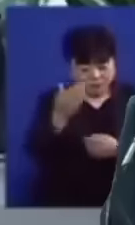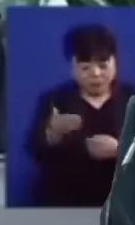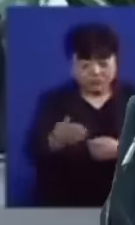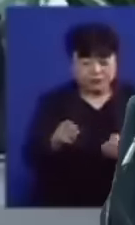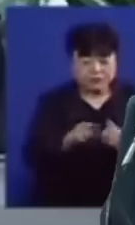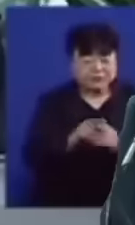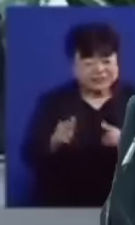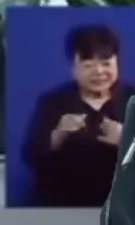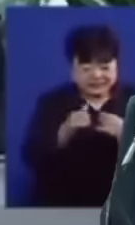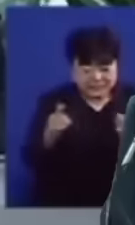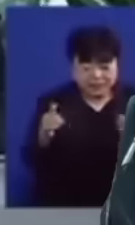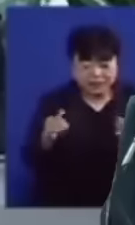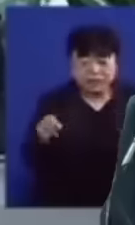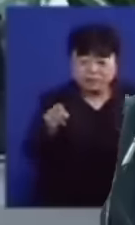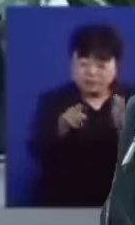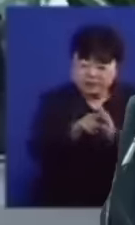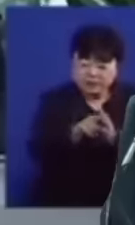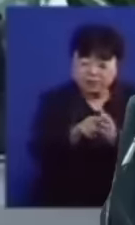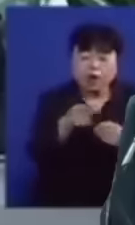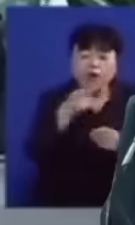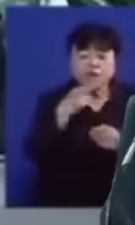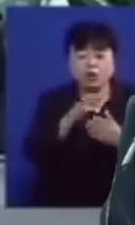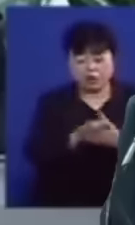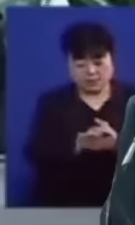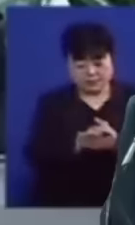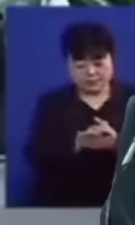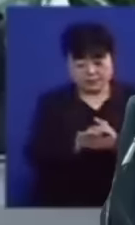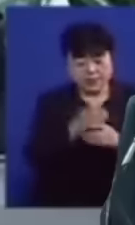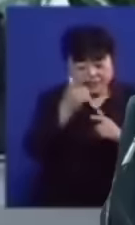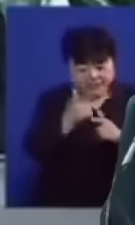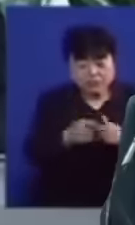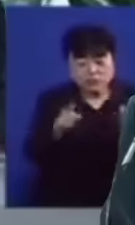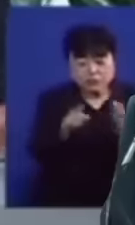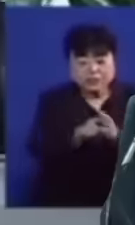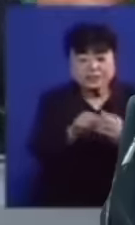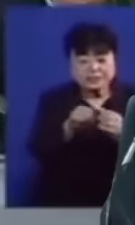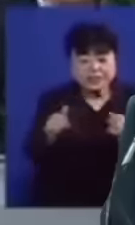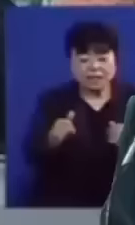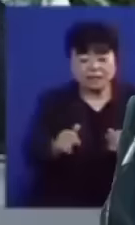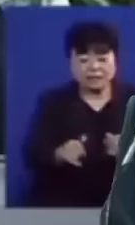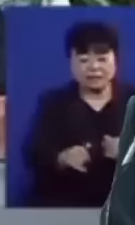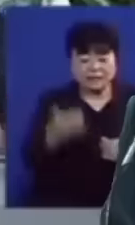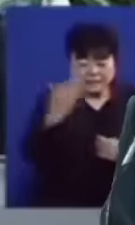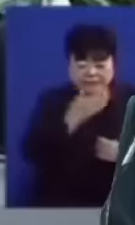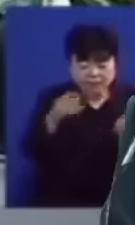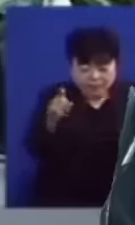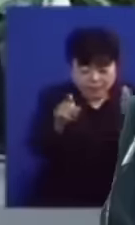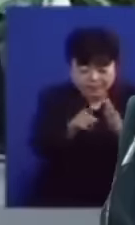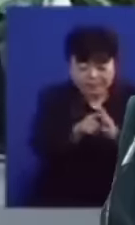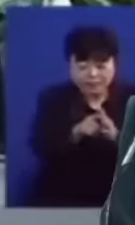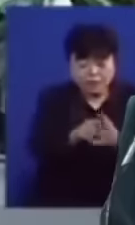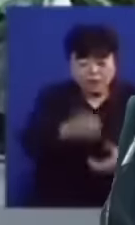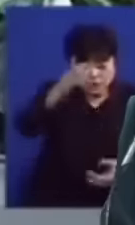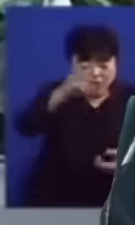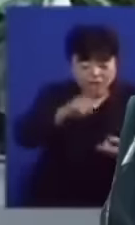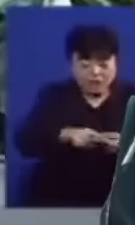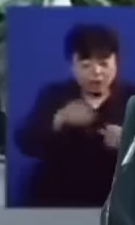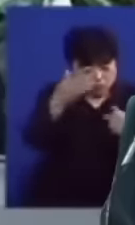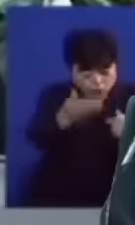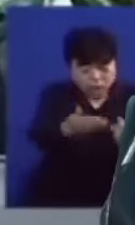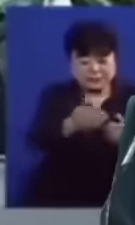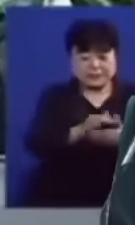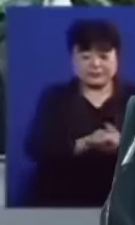안 믿는 사람들은 이 믿음이 없습니다. 예수 믿는 사람은 이 신령한 믿음을 분량대로